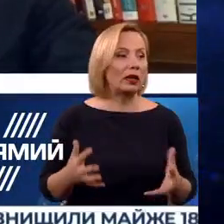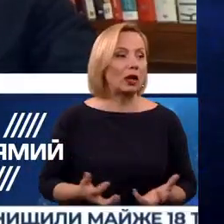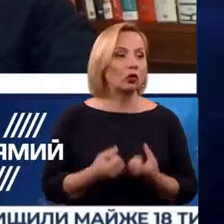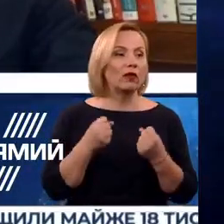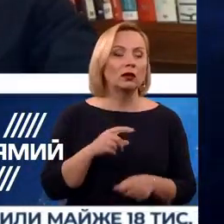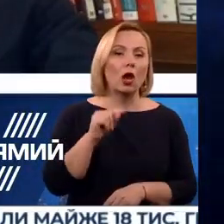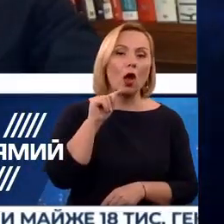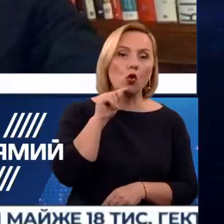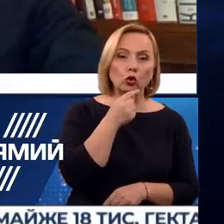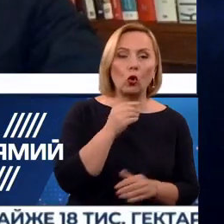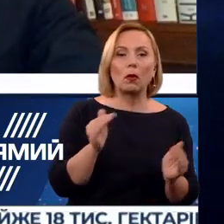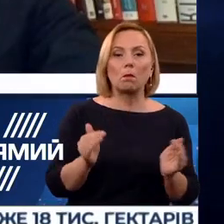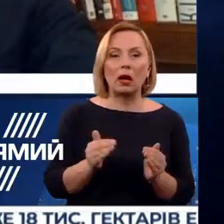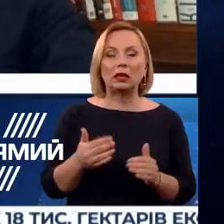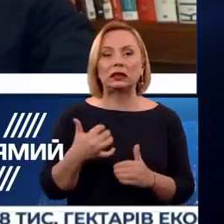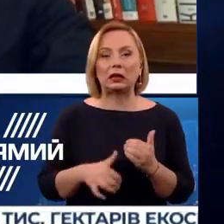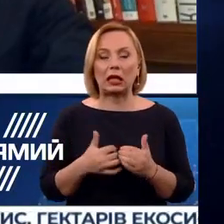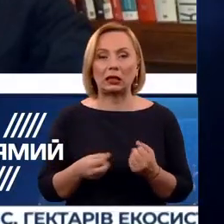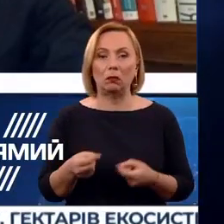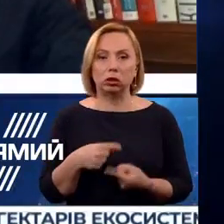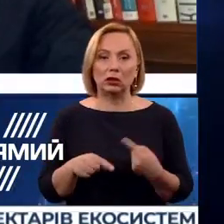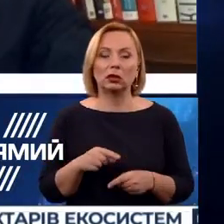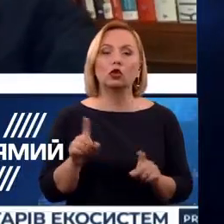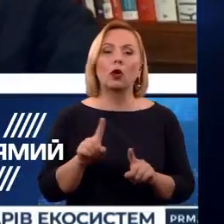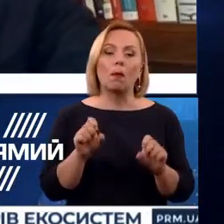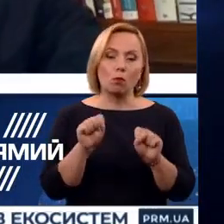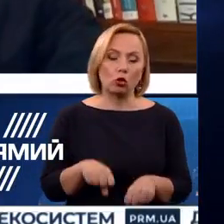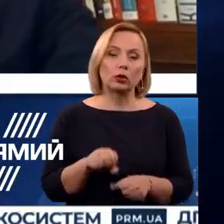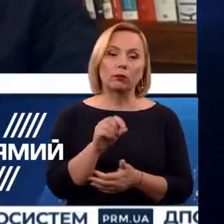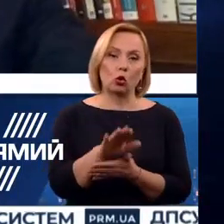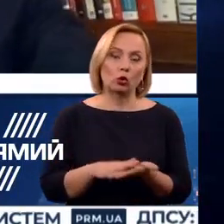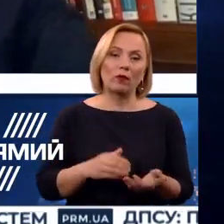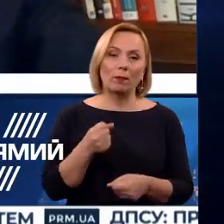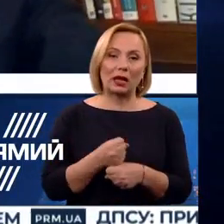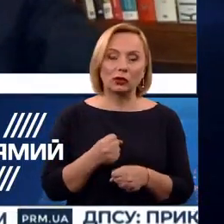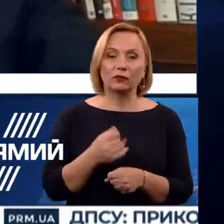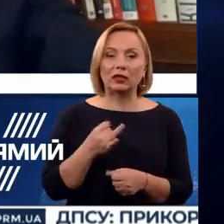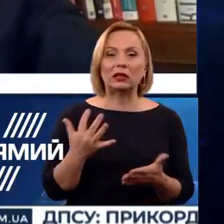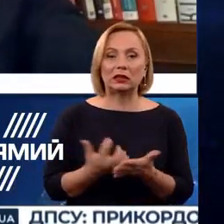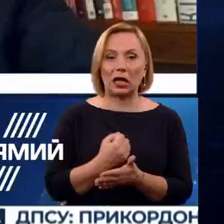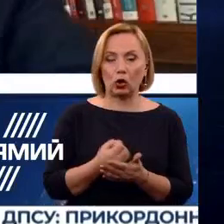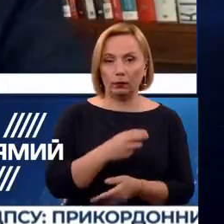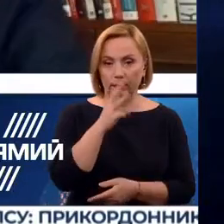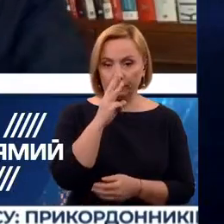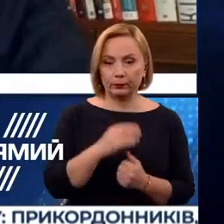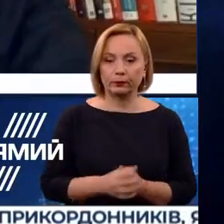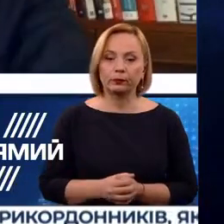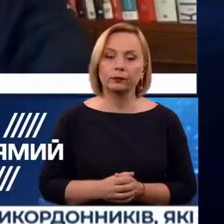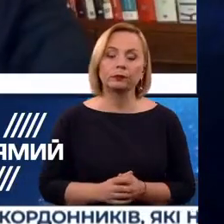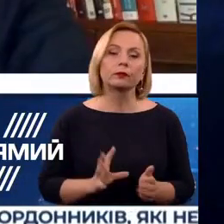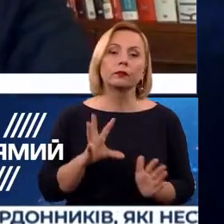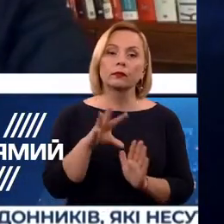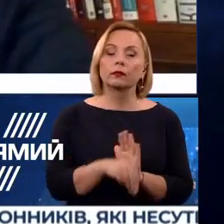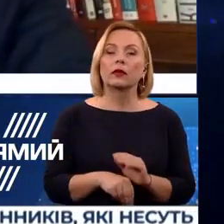бізнес, і зрештою дати можливість українцям продовжувати працювати і заробляти зарплати? Ми бачимо, що впроваджувані владою заходи,